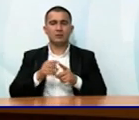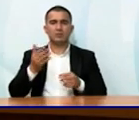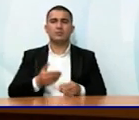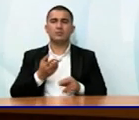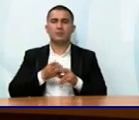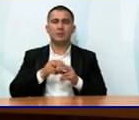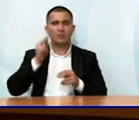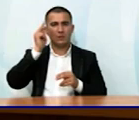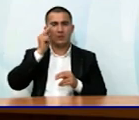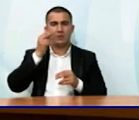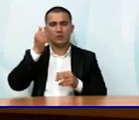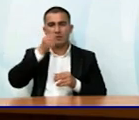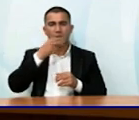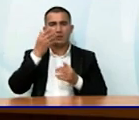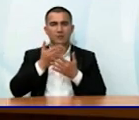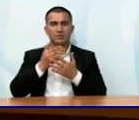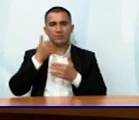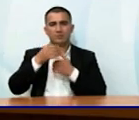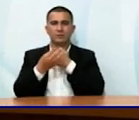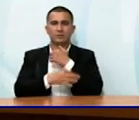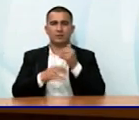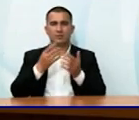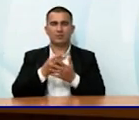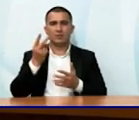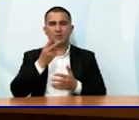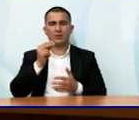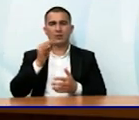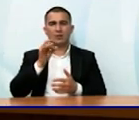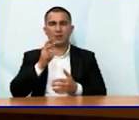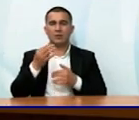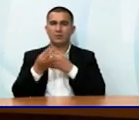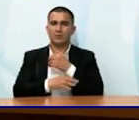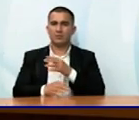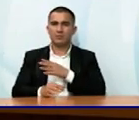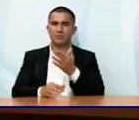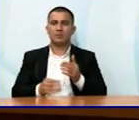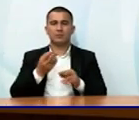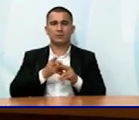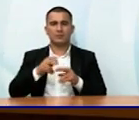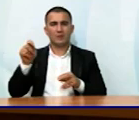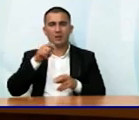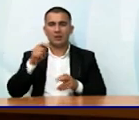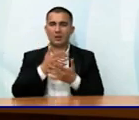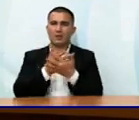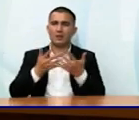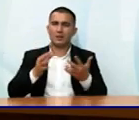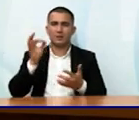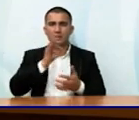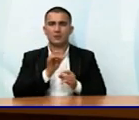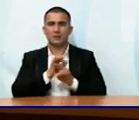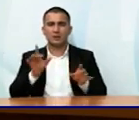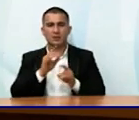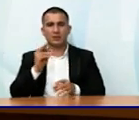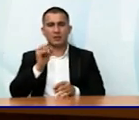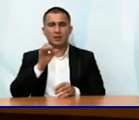O'quv yili oxirida esa, ya'ni ikkinchi choraklarning oxirlariga kelib, siz tragediya janri haqida nazariy ma'lumotga ega